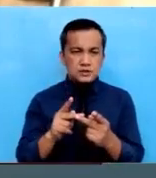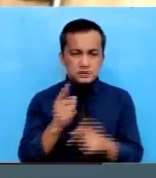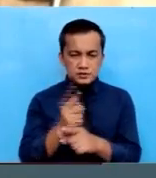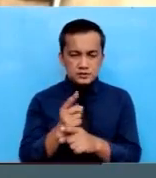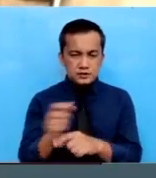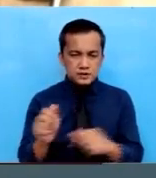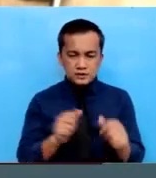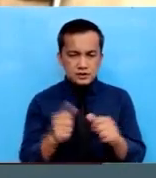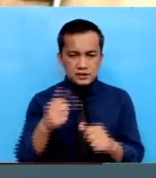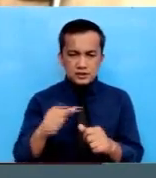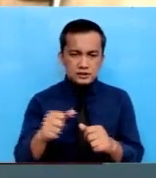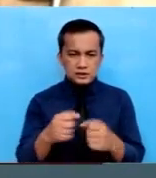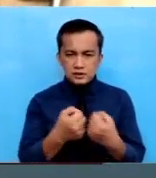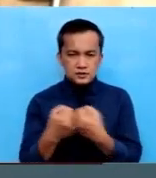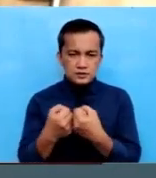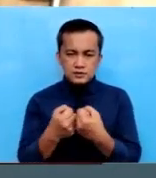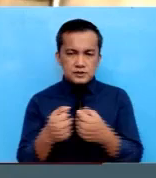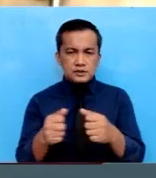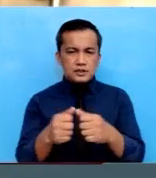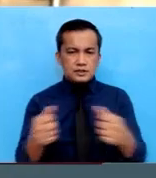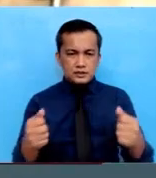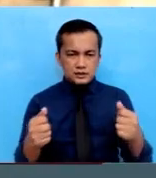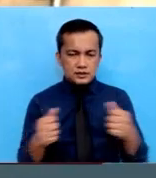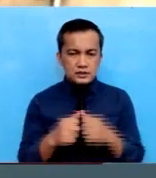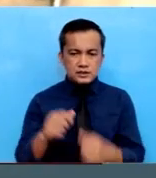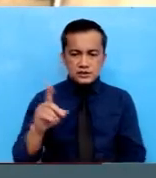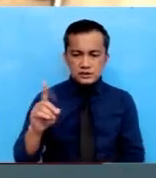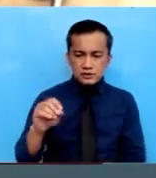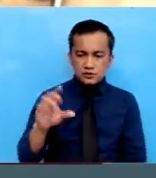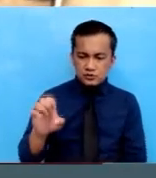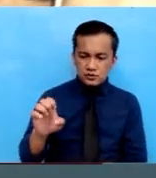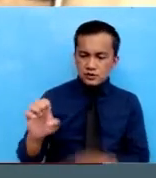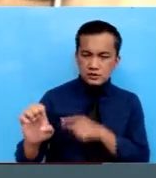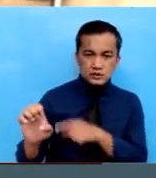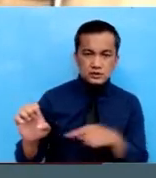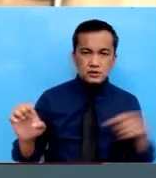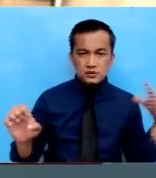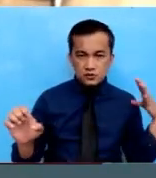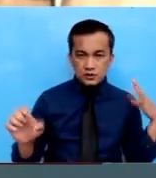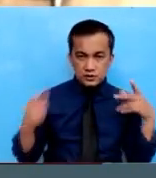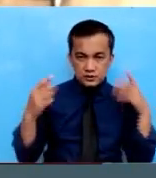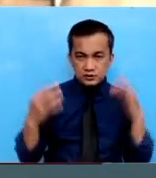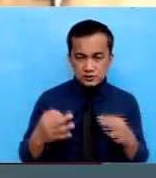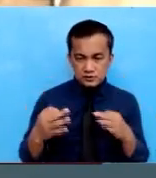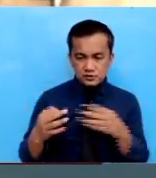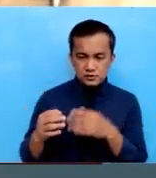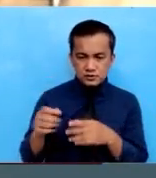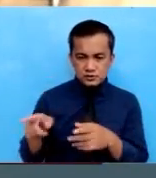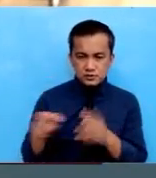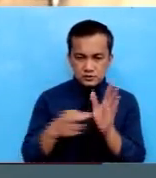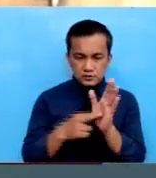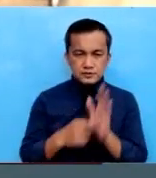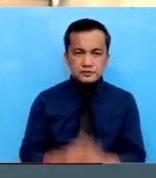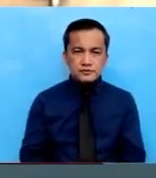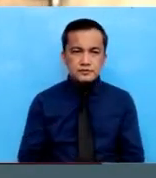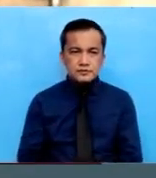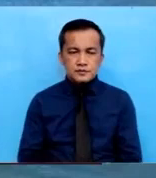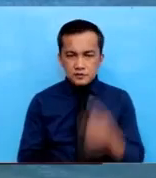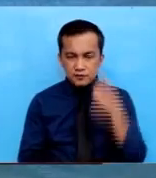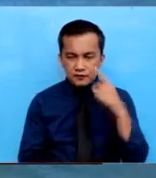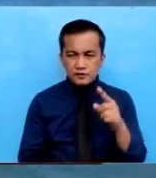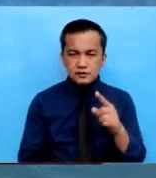disputed area. The DOE is still waiting for the decision on its requests for